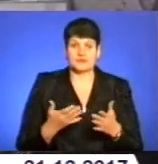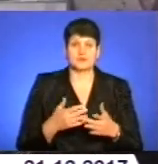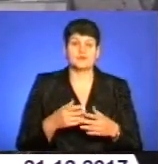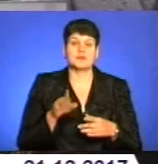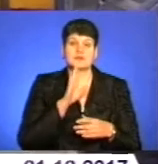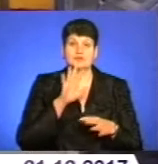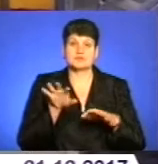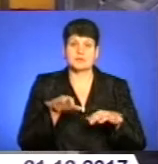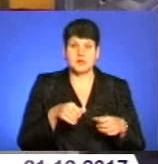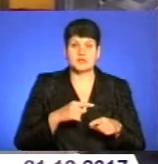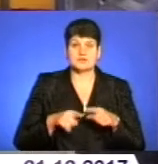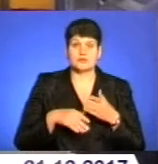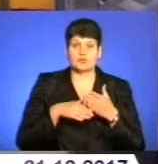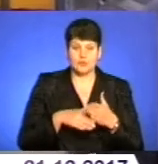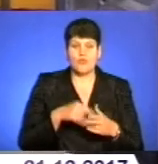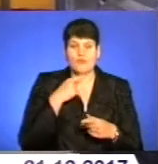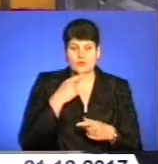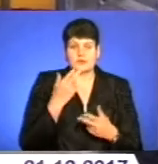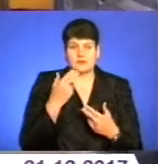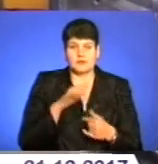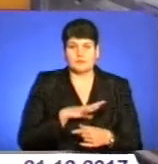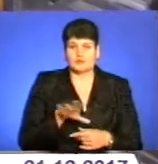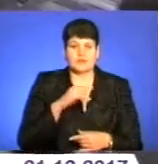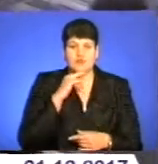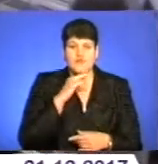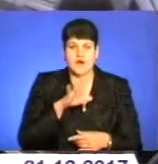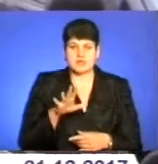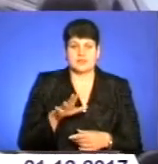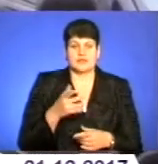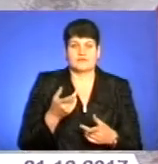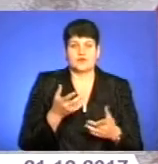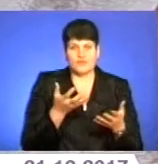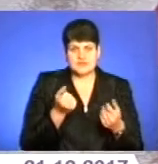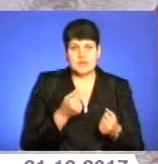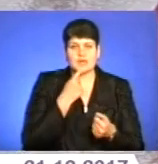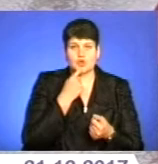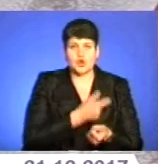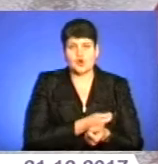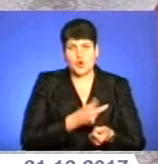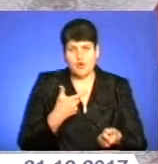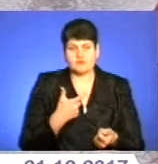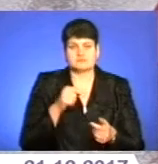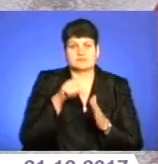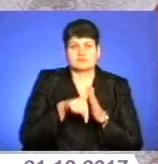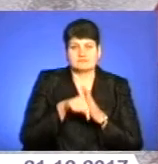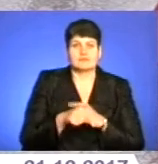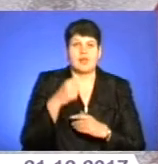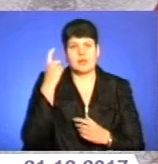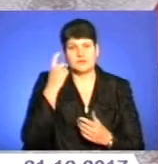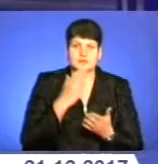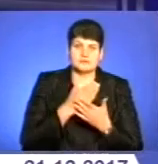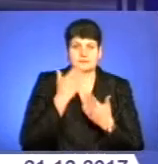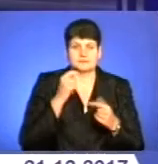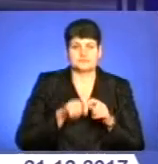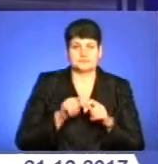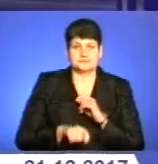визнає свою вину і те, що був неуважним. Попередньо кермувальник тверезий, але у нього взяли кров для перевірки на вміст алкоголю. Триває слідство.